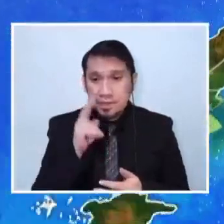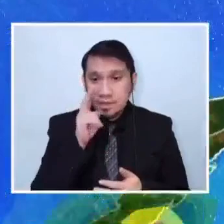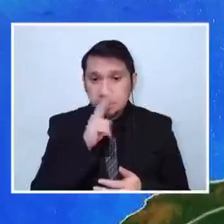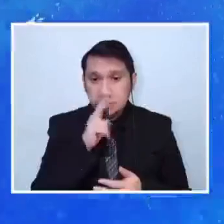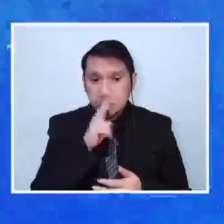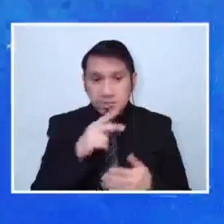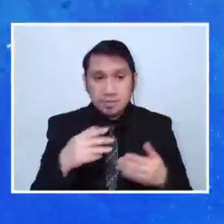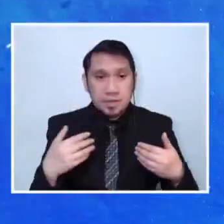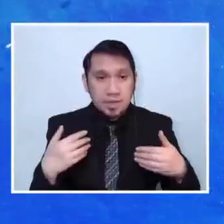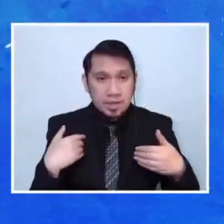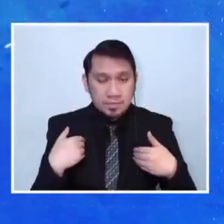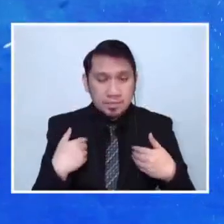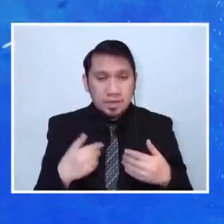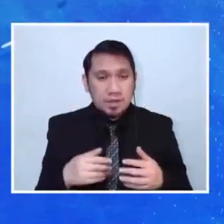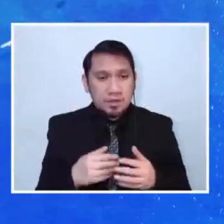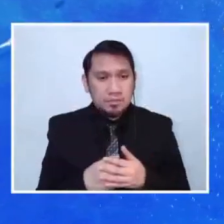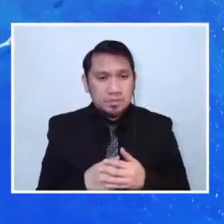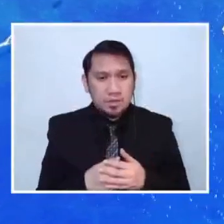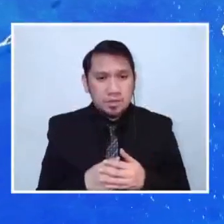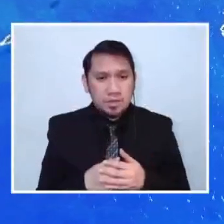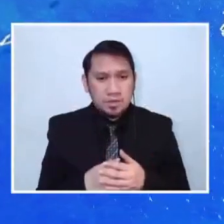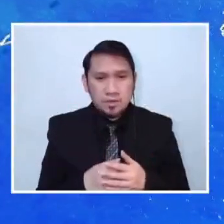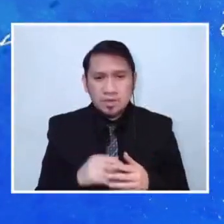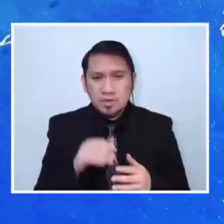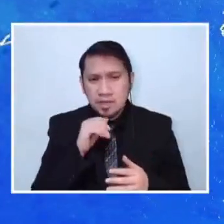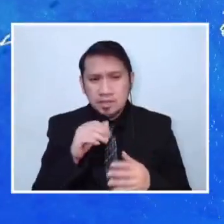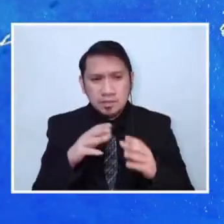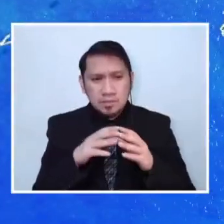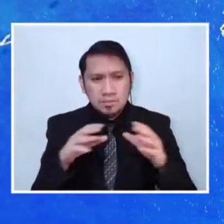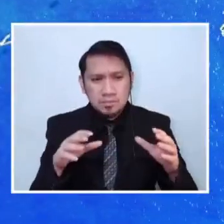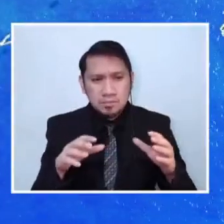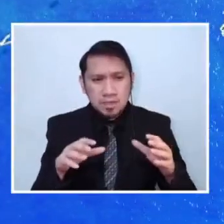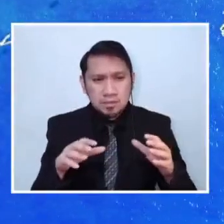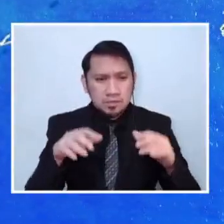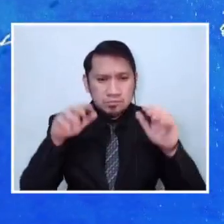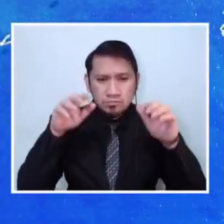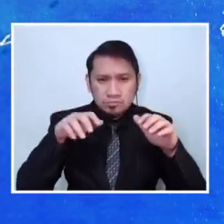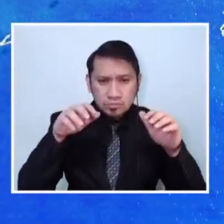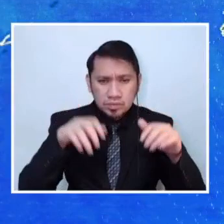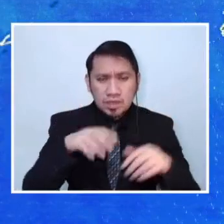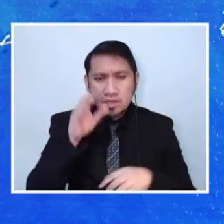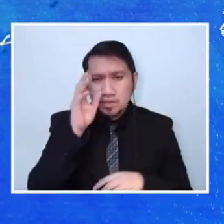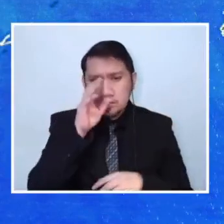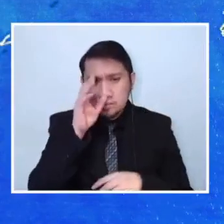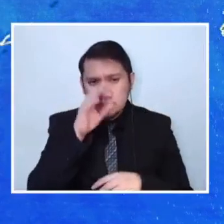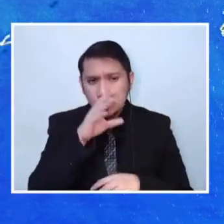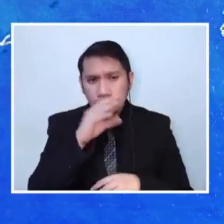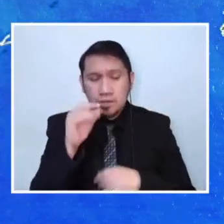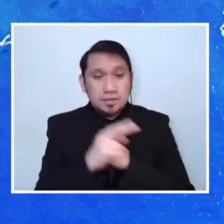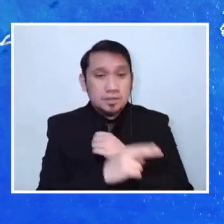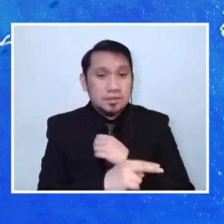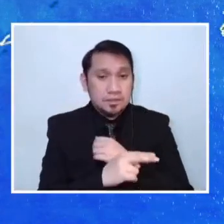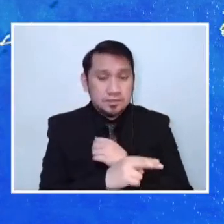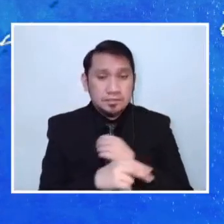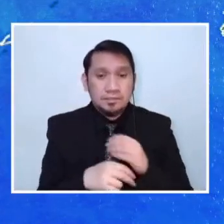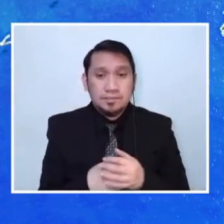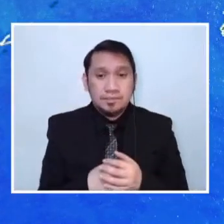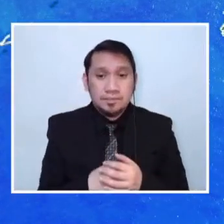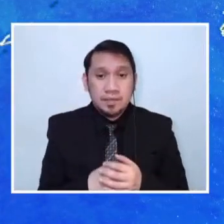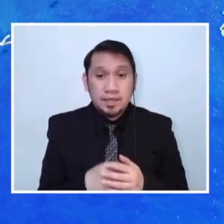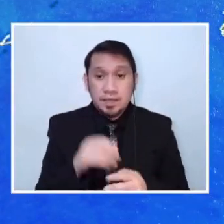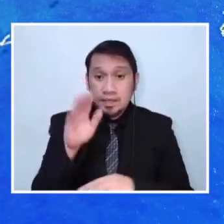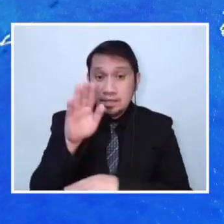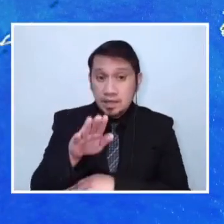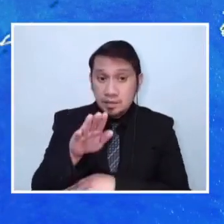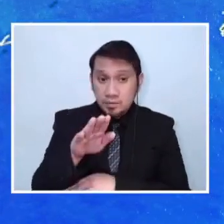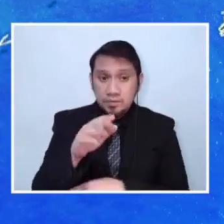mahihinang ulan sa umaga sa Southern Leyte, Bohol at gitnang bahagi ng Cebu at Negros. Pagsapit ng hapon,